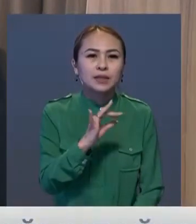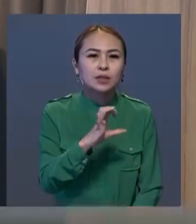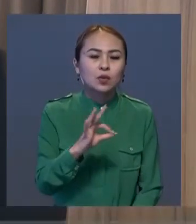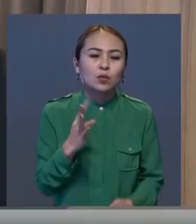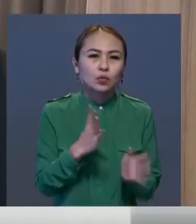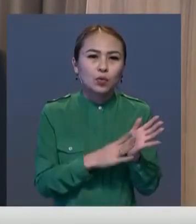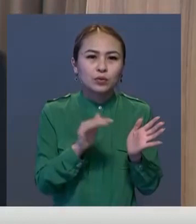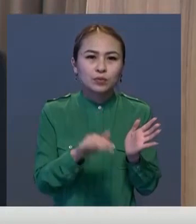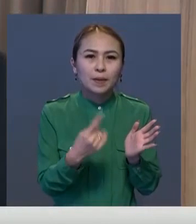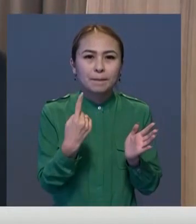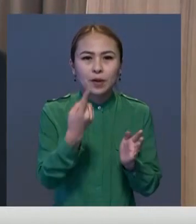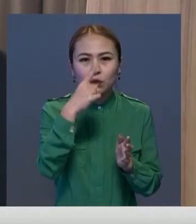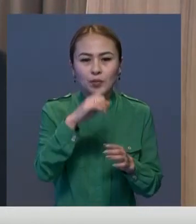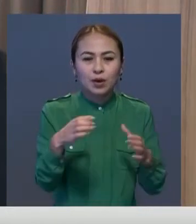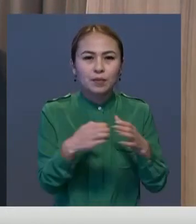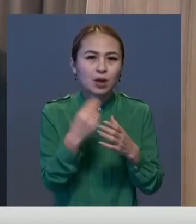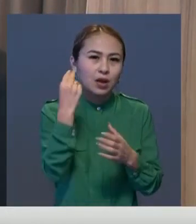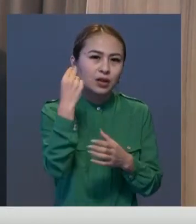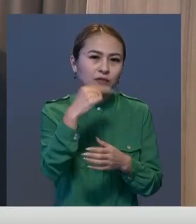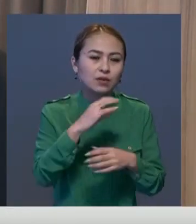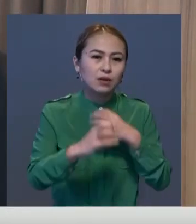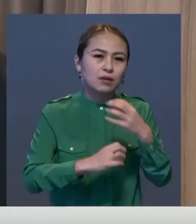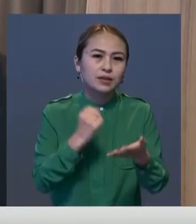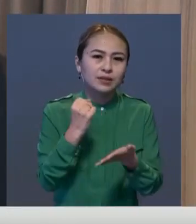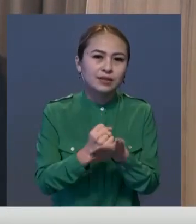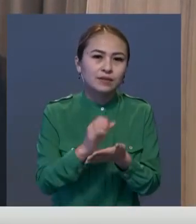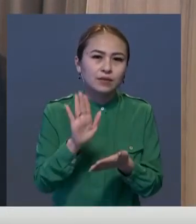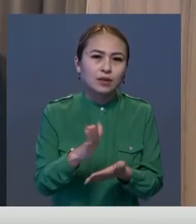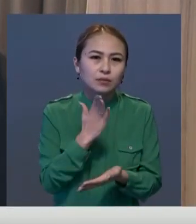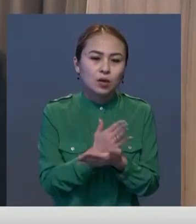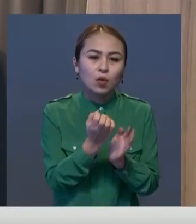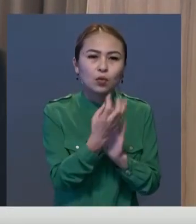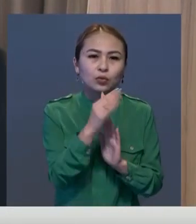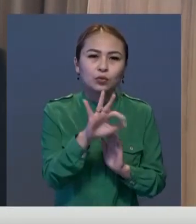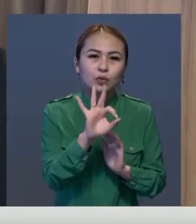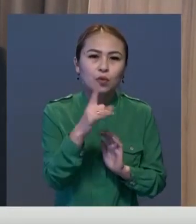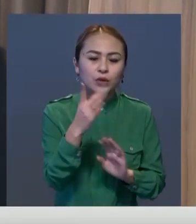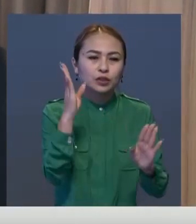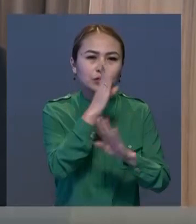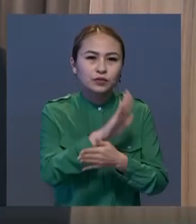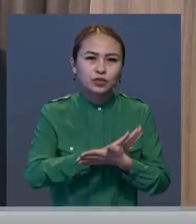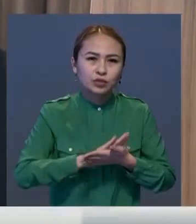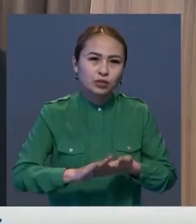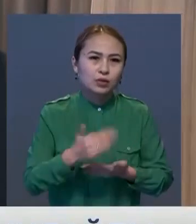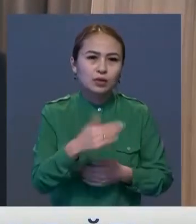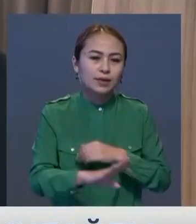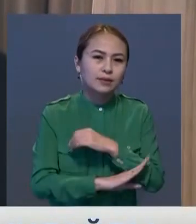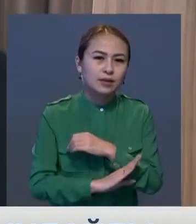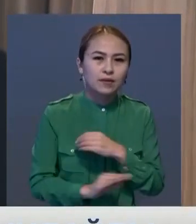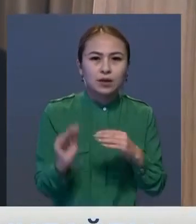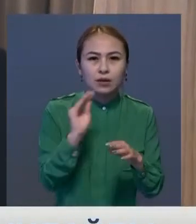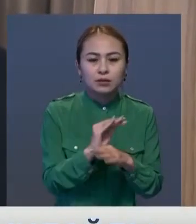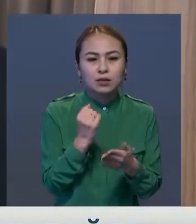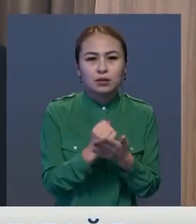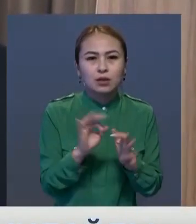бұл халықаралық сапа менеджменті сияқты халықаралық сертификаттаудан өттік. ISO 14001 бұл экологиялық сапа менеджменті. Оқсас сертификатын да